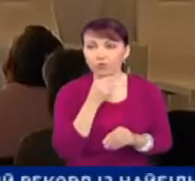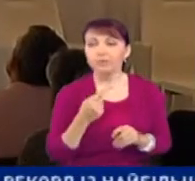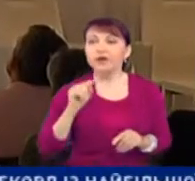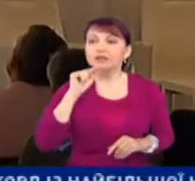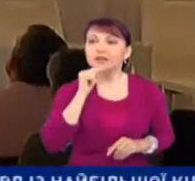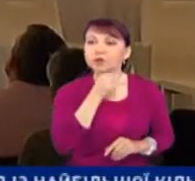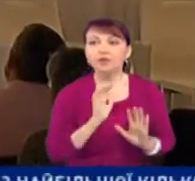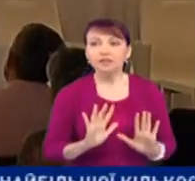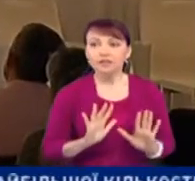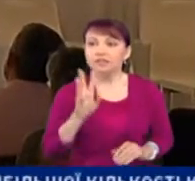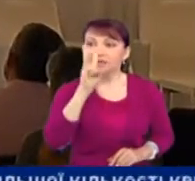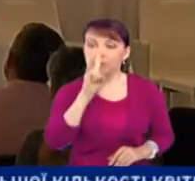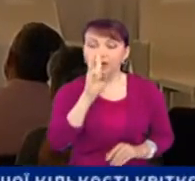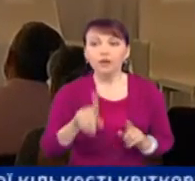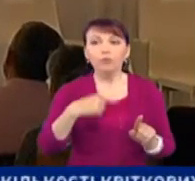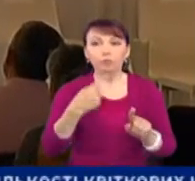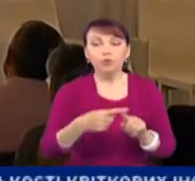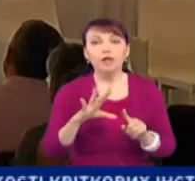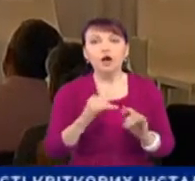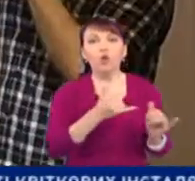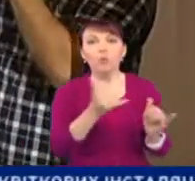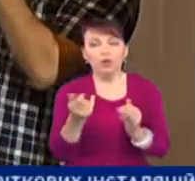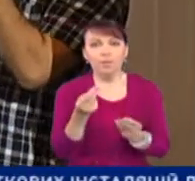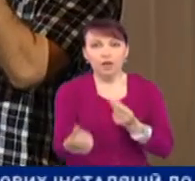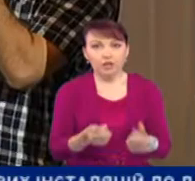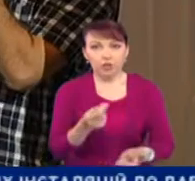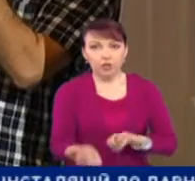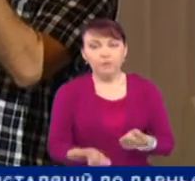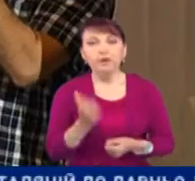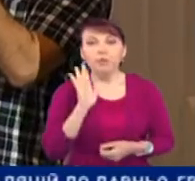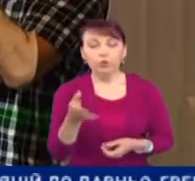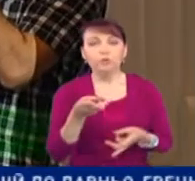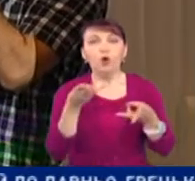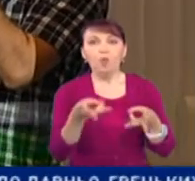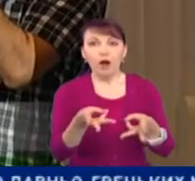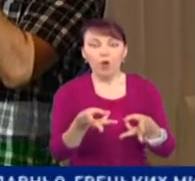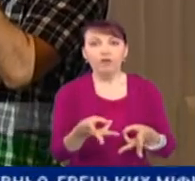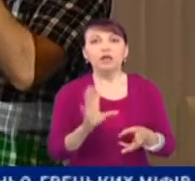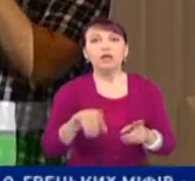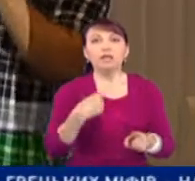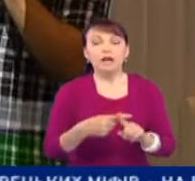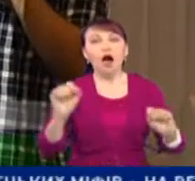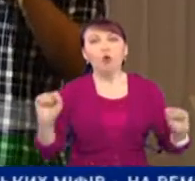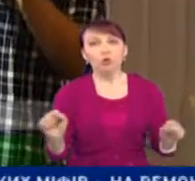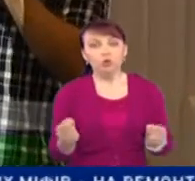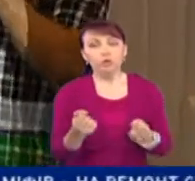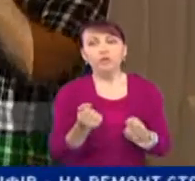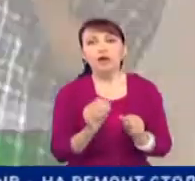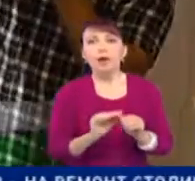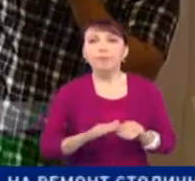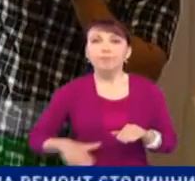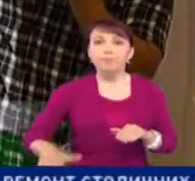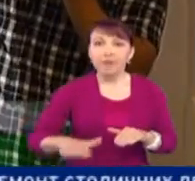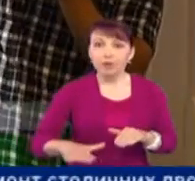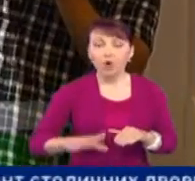Заощаджуватимуть не тільки на зарплатах, а й на комунальних платежах. Ми будемо опалюватися та охолоджуватися підлогами та стелями.